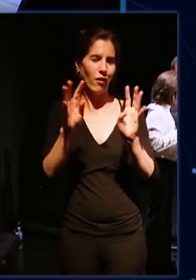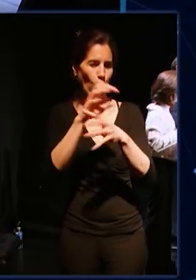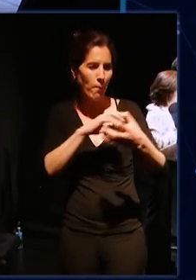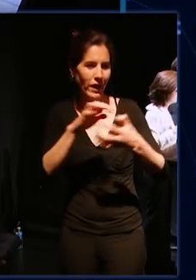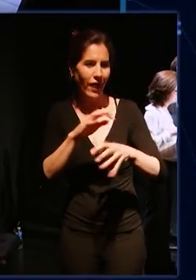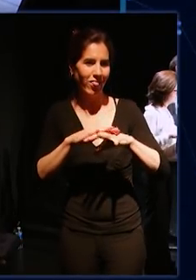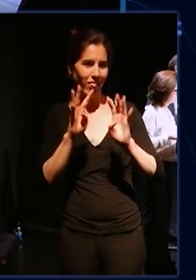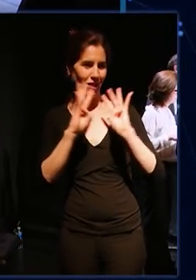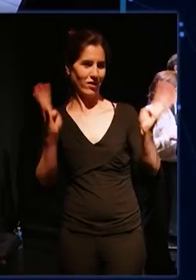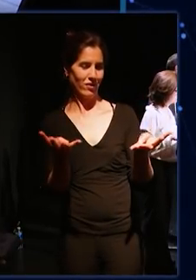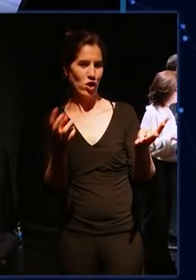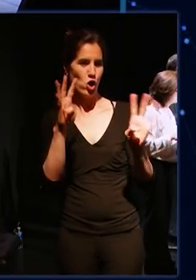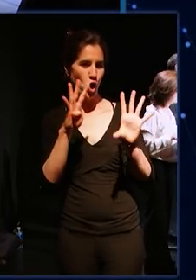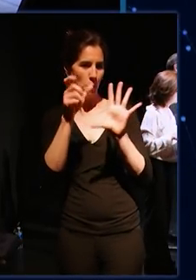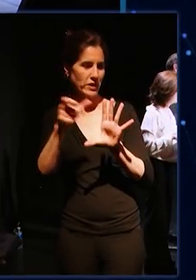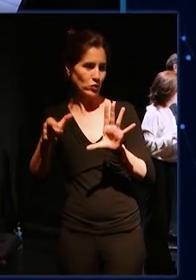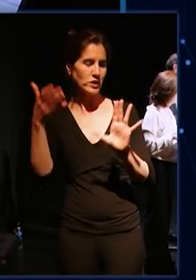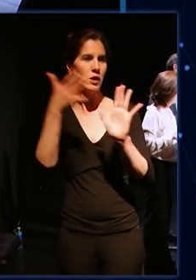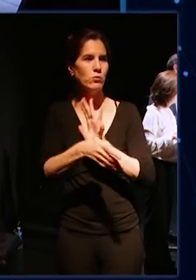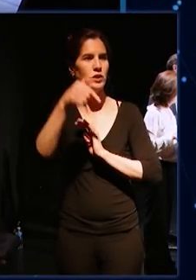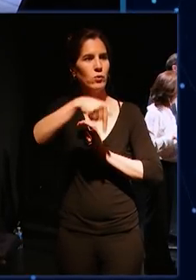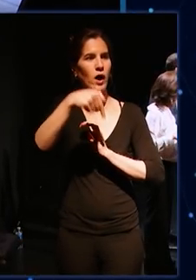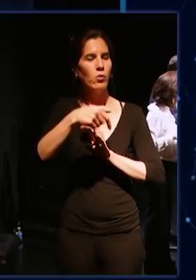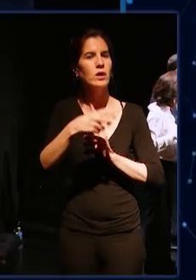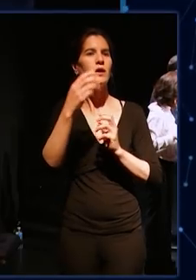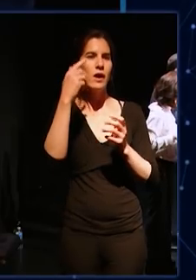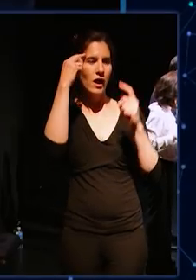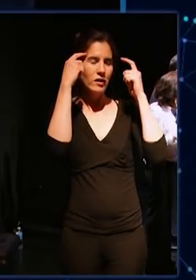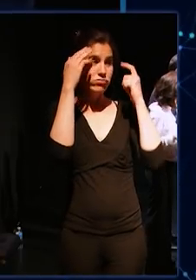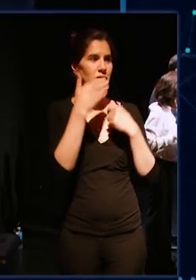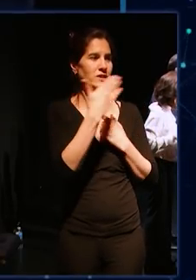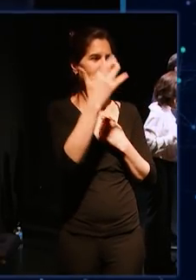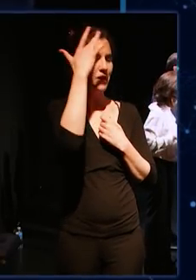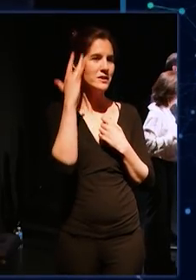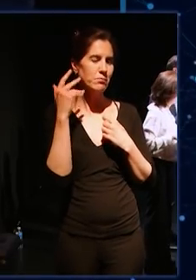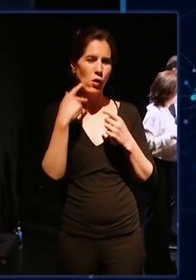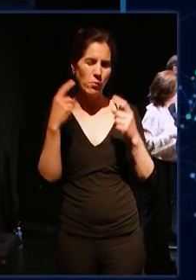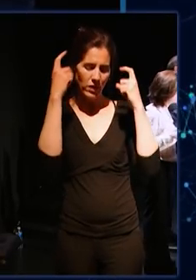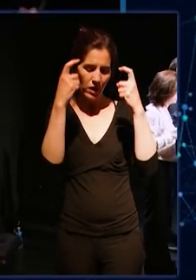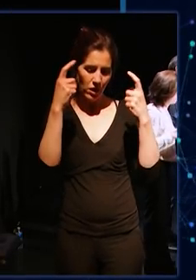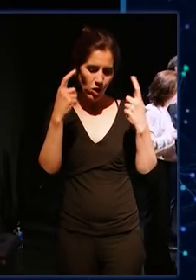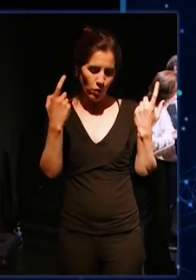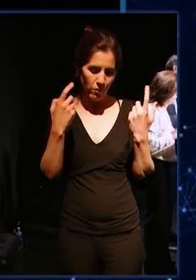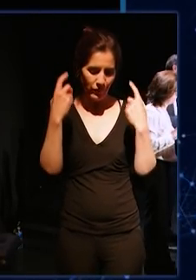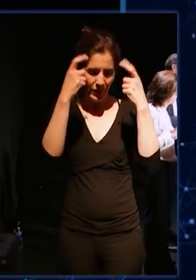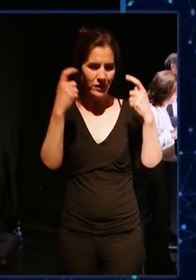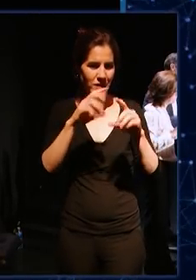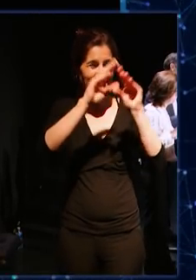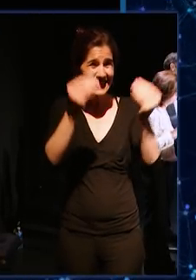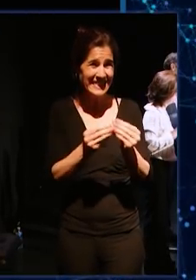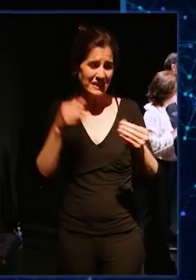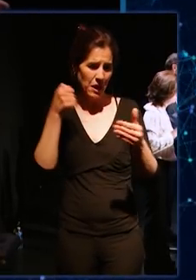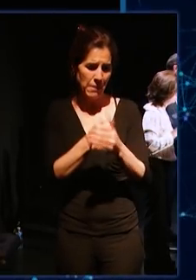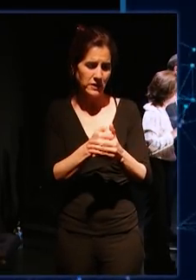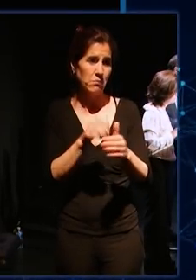això els hem demanat avui als nostres convidats doncs, un exercici molt difícil de síntesi, perquè puguem parlar del màxim de coses